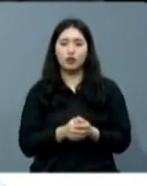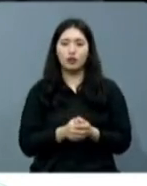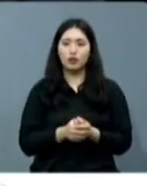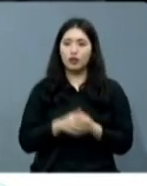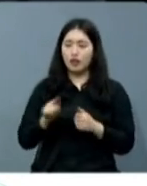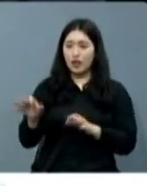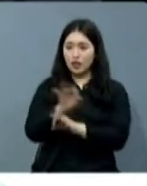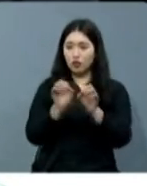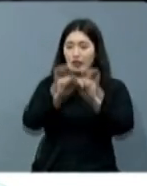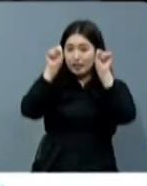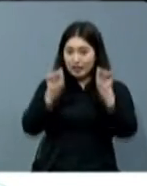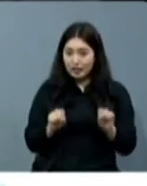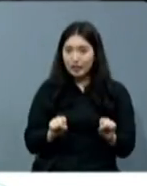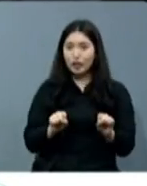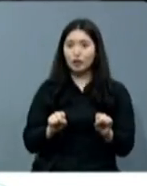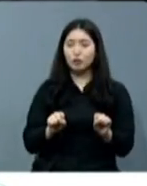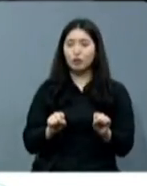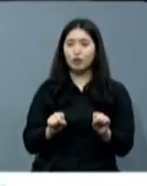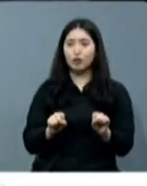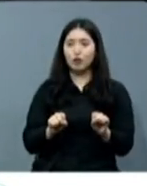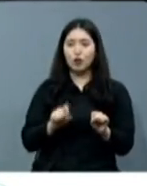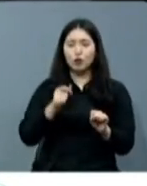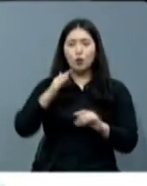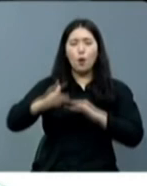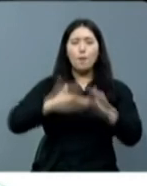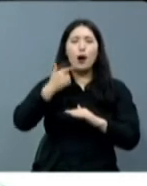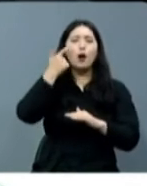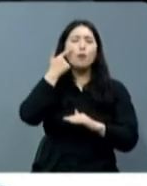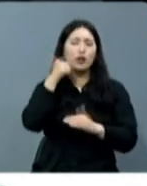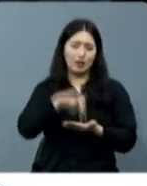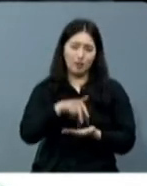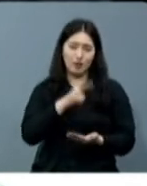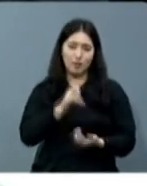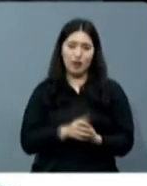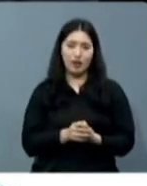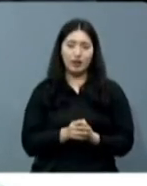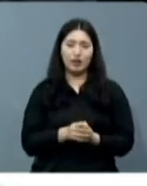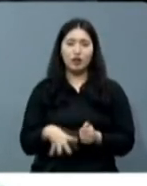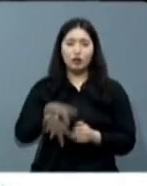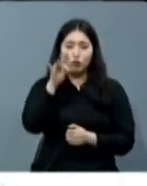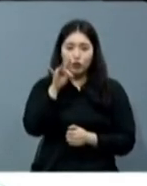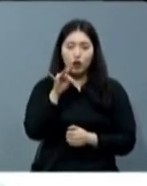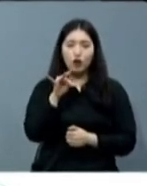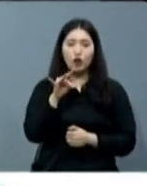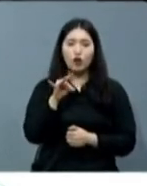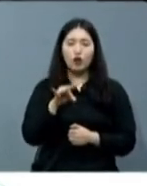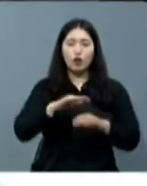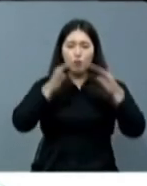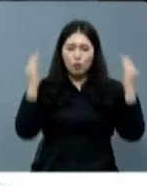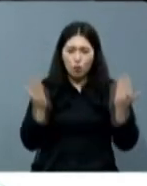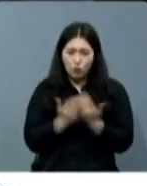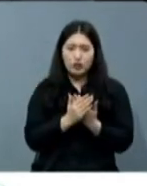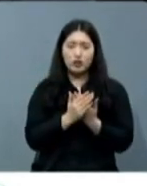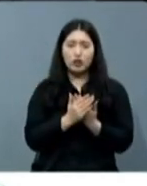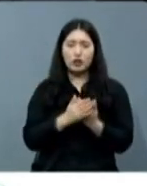경제 시스템을 네거티브 시스템으로 한번 바꿔보겠다는 겁니다. 일단 금지되는 것만 해놓고 모든 걸